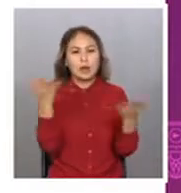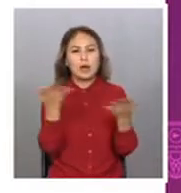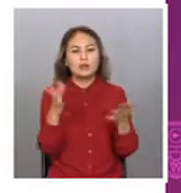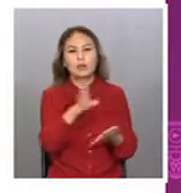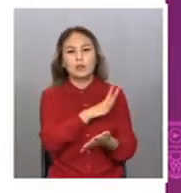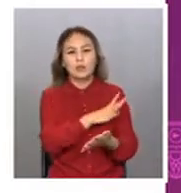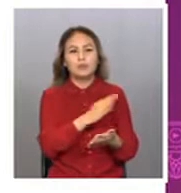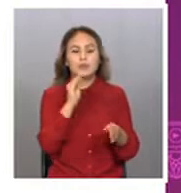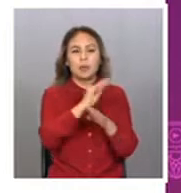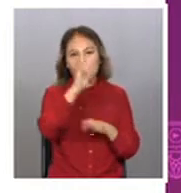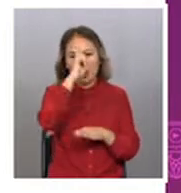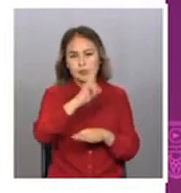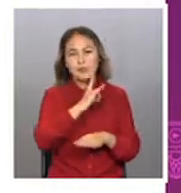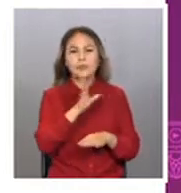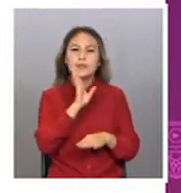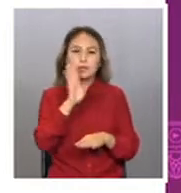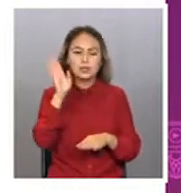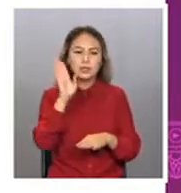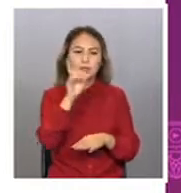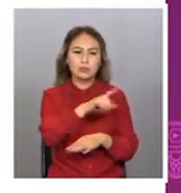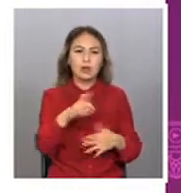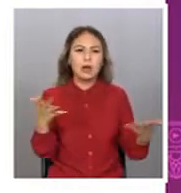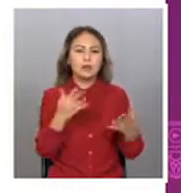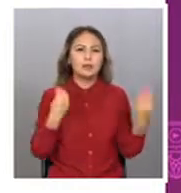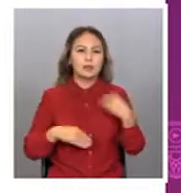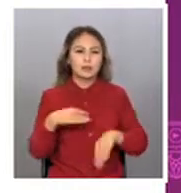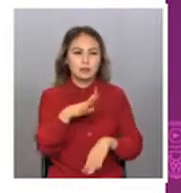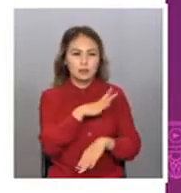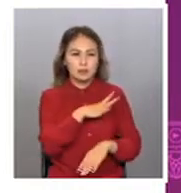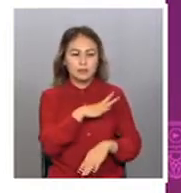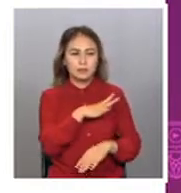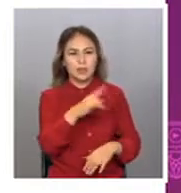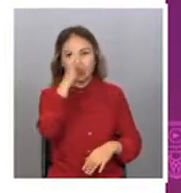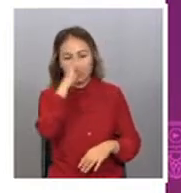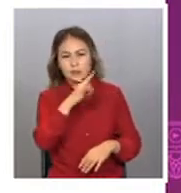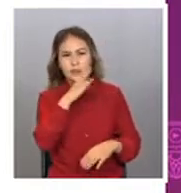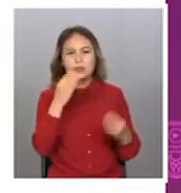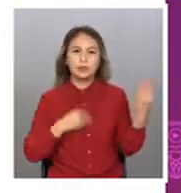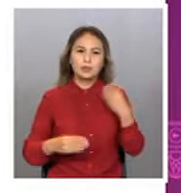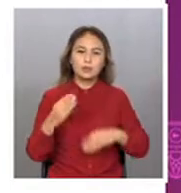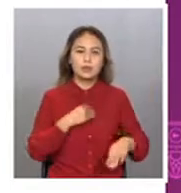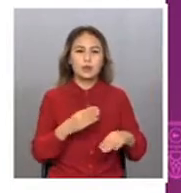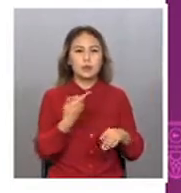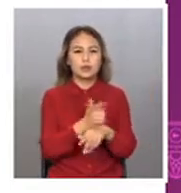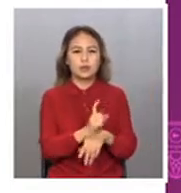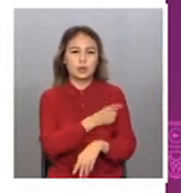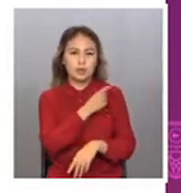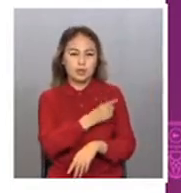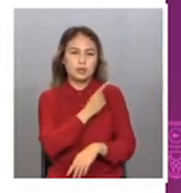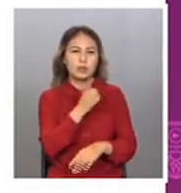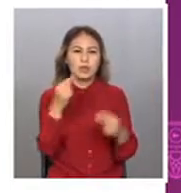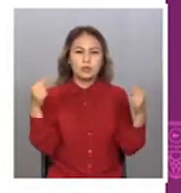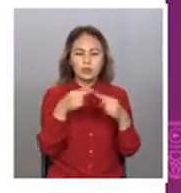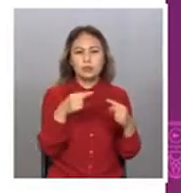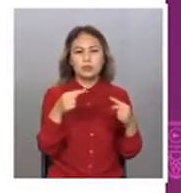болды? Қазақтың қыз-келіншектері қалай киінген? Қазақ киімі аса шеберлікпен,